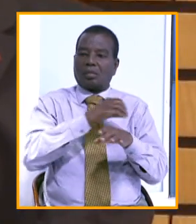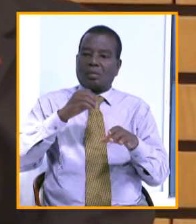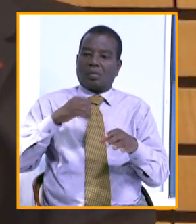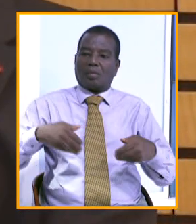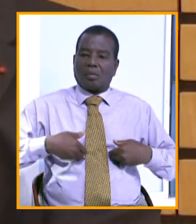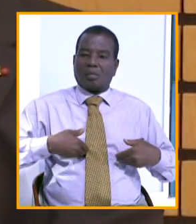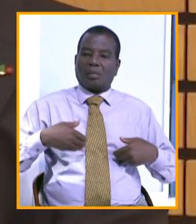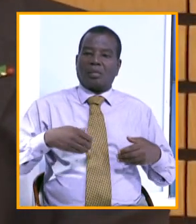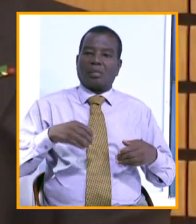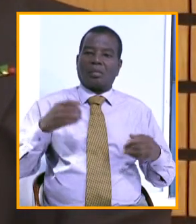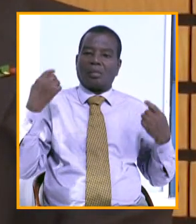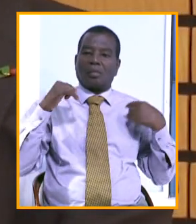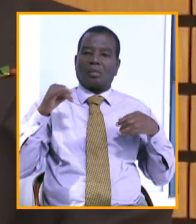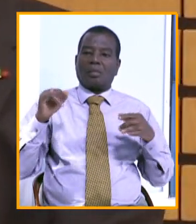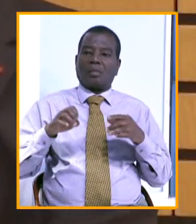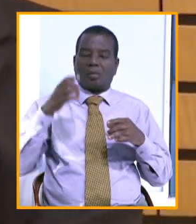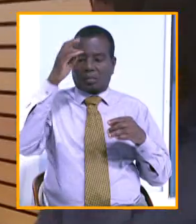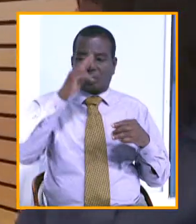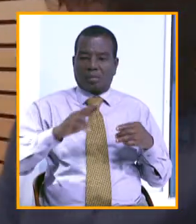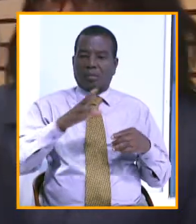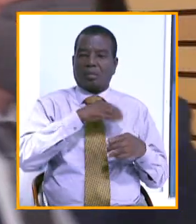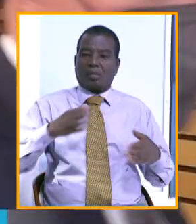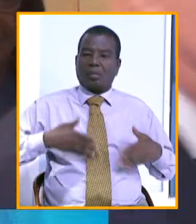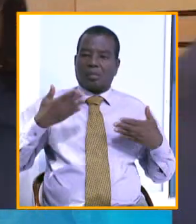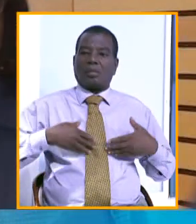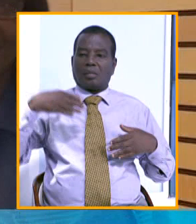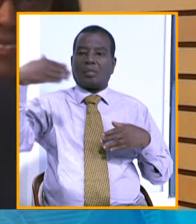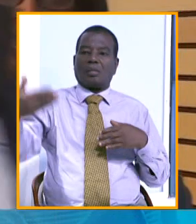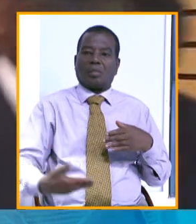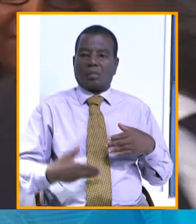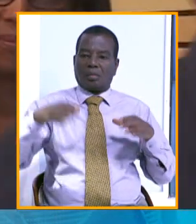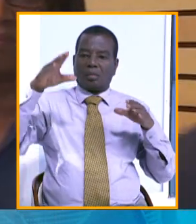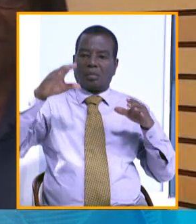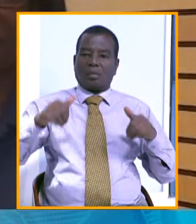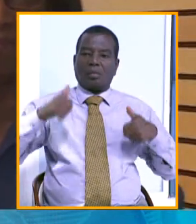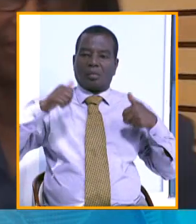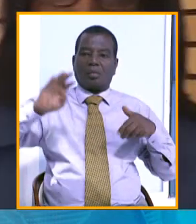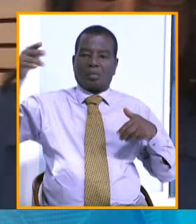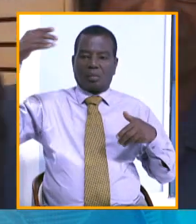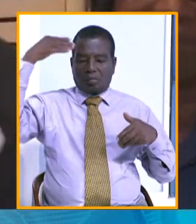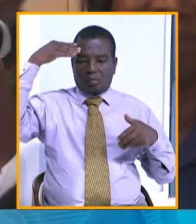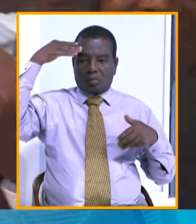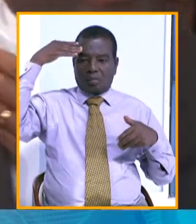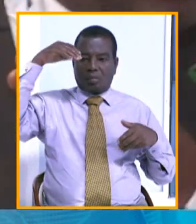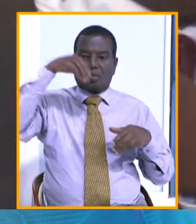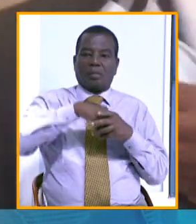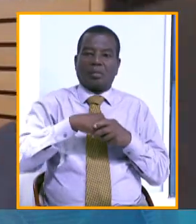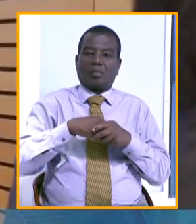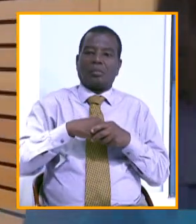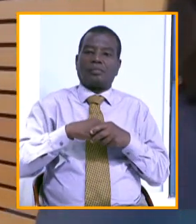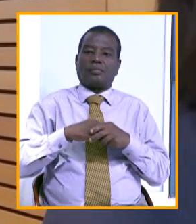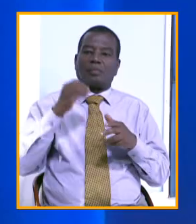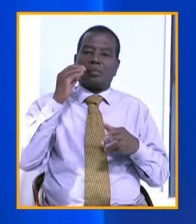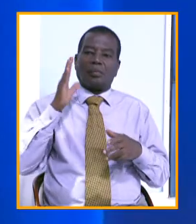des jeunes. Alors c'était un honneur et un plaisir de recevoir son Excellence, Monsieur le Premier ministre, dans les locaux du